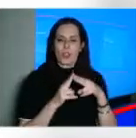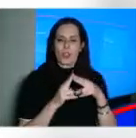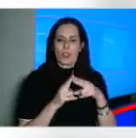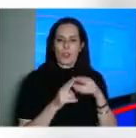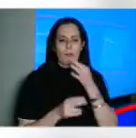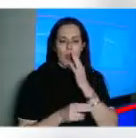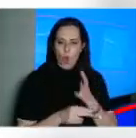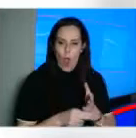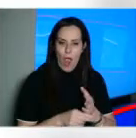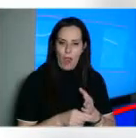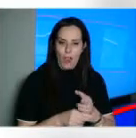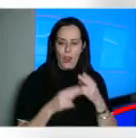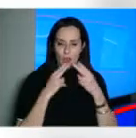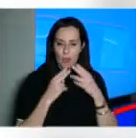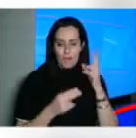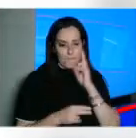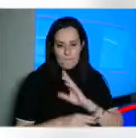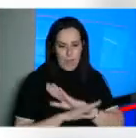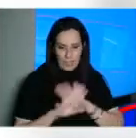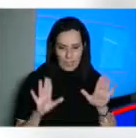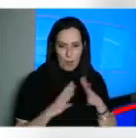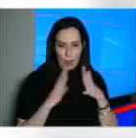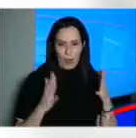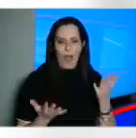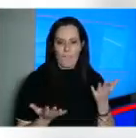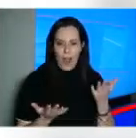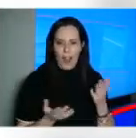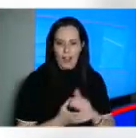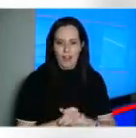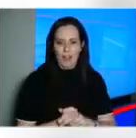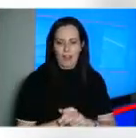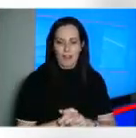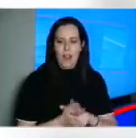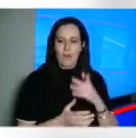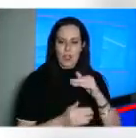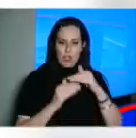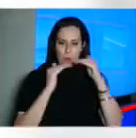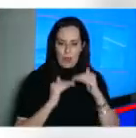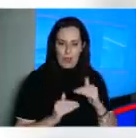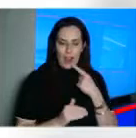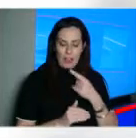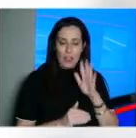הנוער הצעיר. פדיחה מאוד גדולה, אבל מה שיש פה מתחת